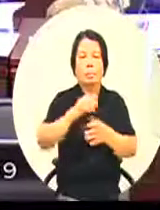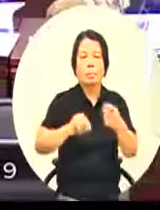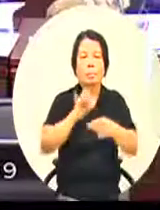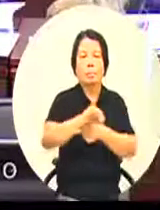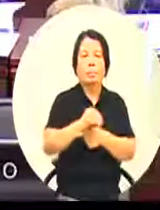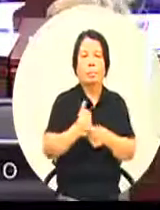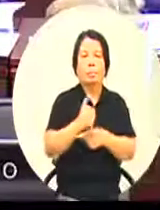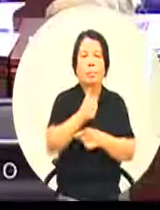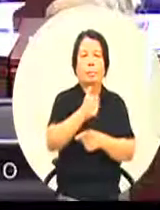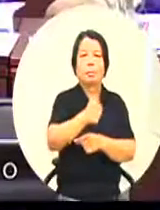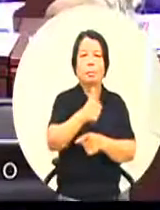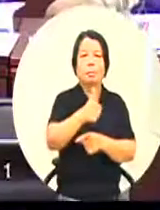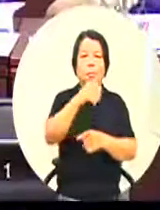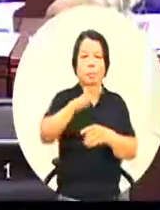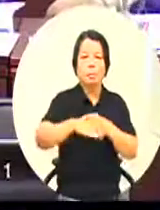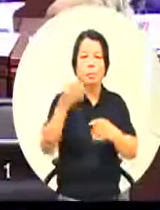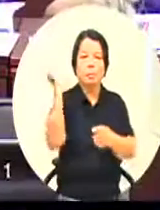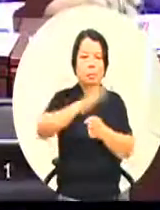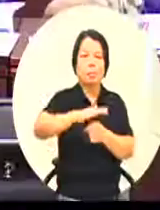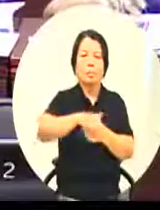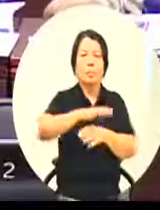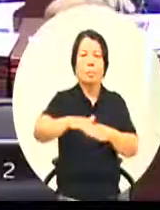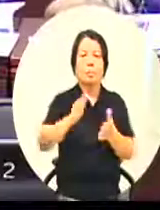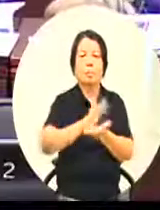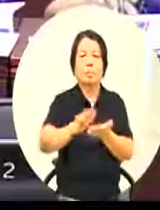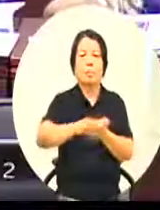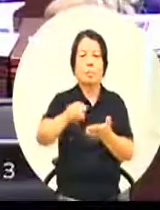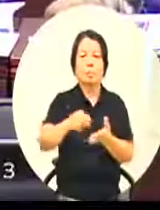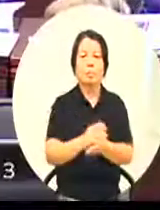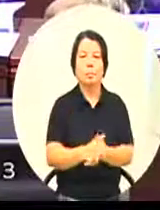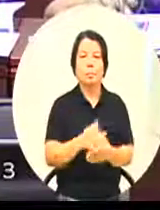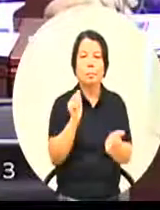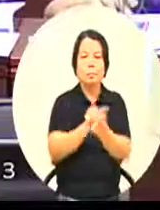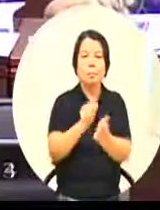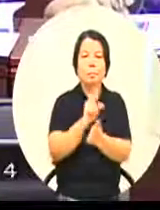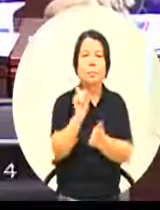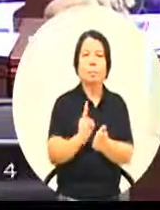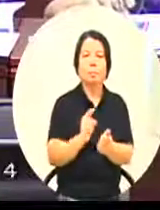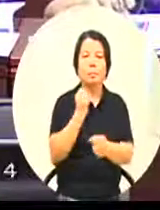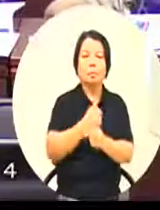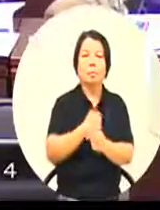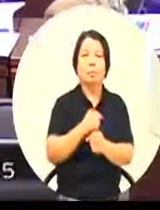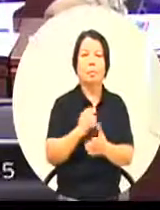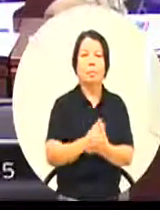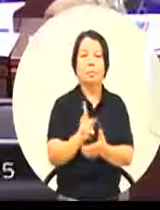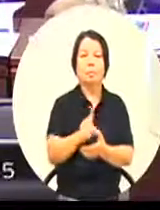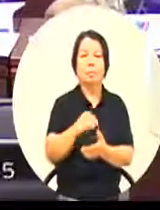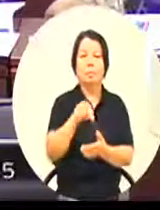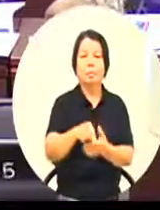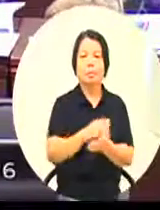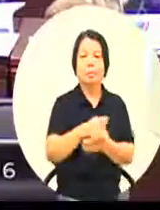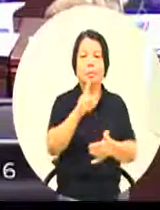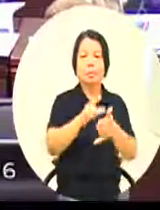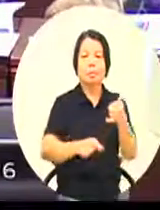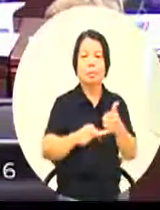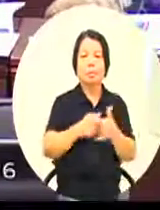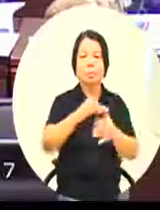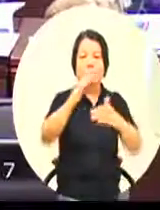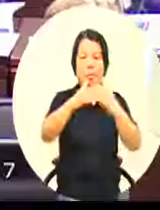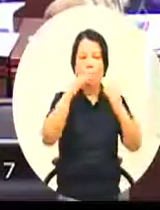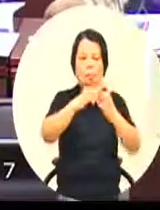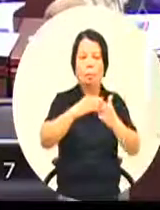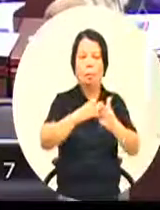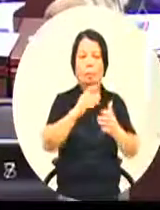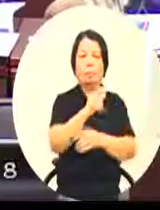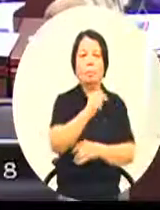会优先列入补助，所以就会解决。那我们靠什么来做这个事情呢？全市的这个 AP 的这个点哦，